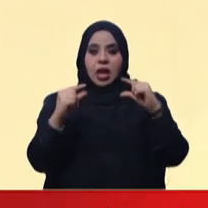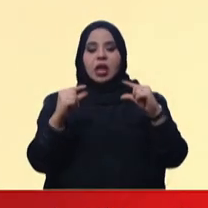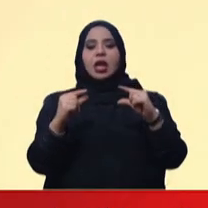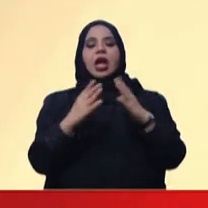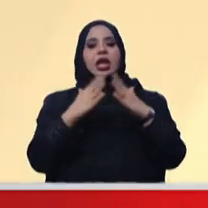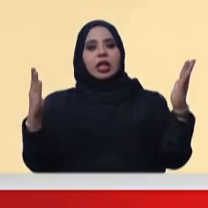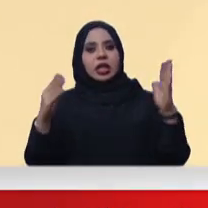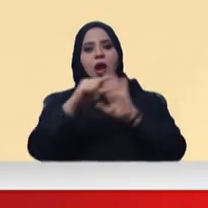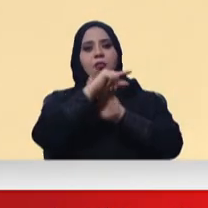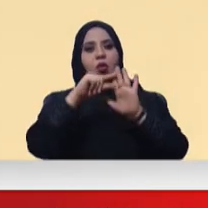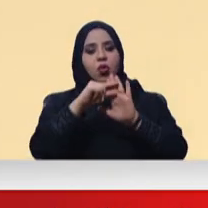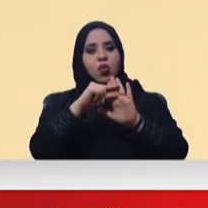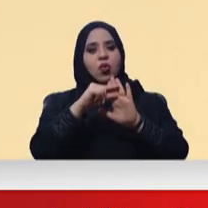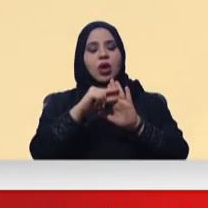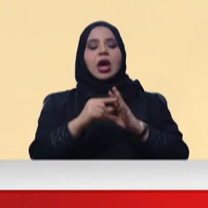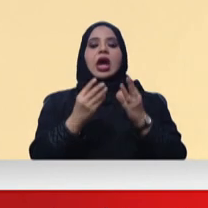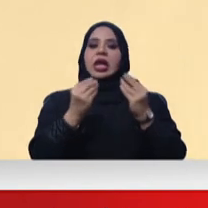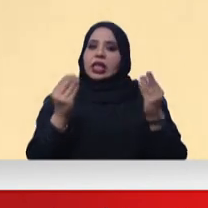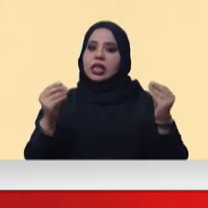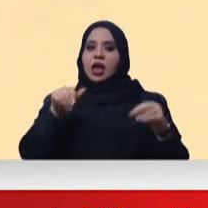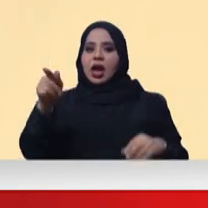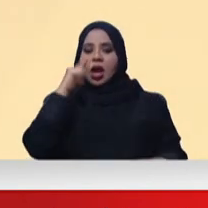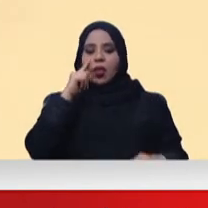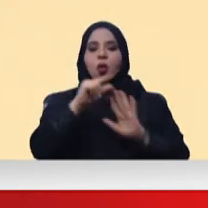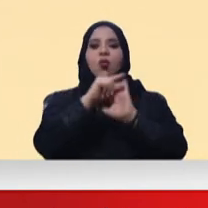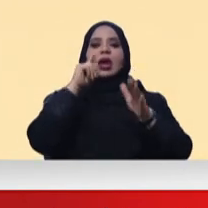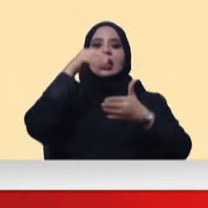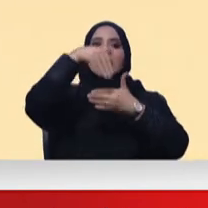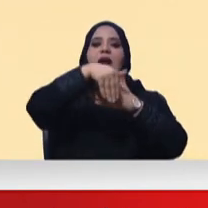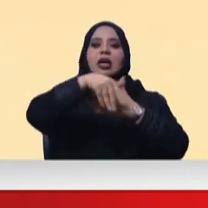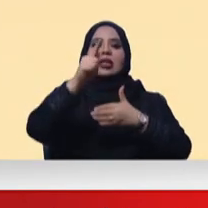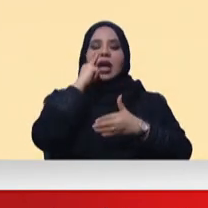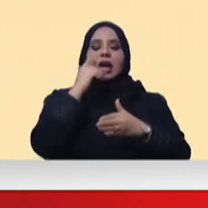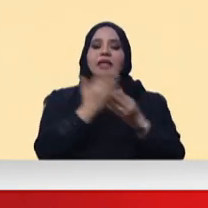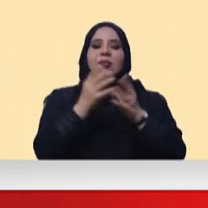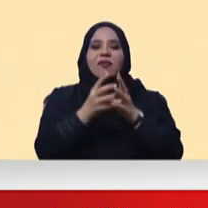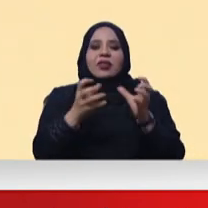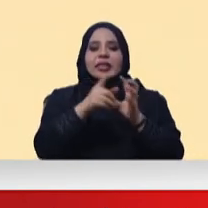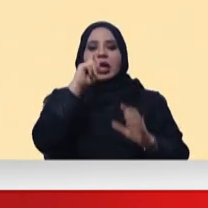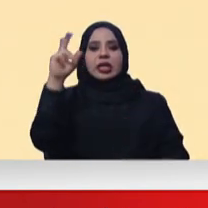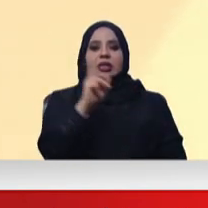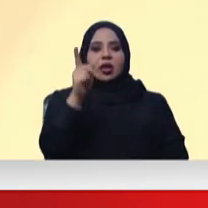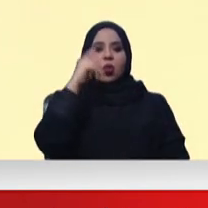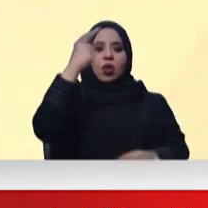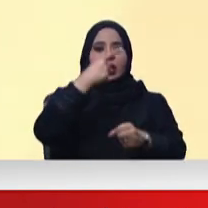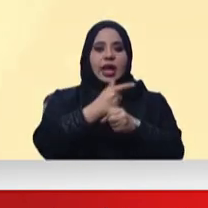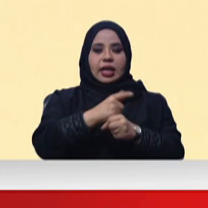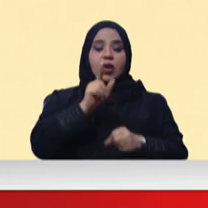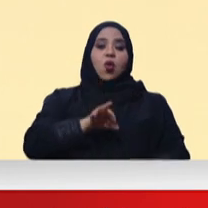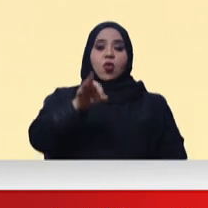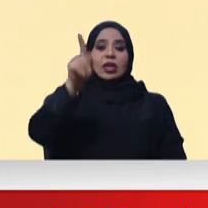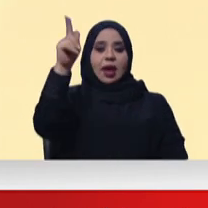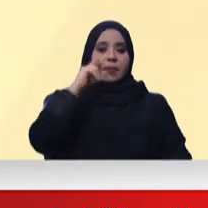ومعاني كثيرة حملتها زيارة صاحب السمو الملكي الأمير سلمان بن حمد آل خليفة ولي العهد نائب القائد